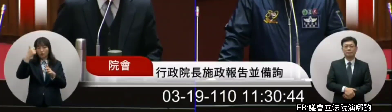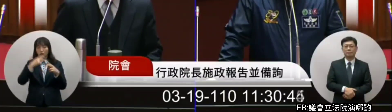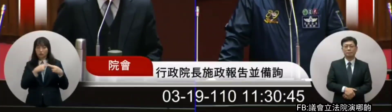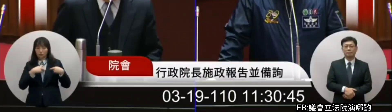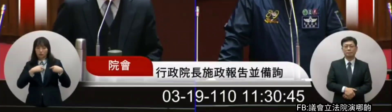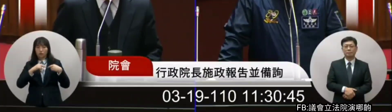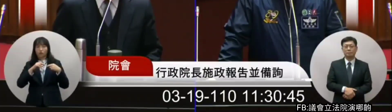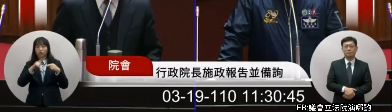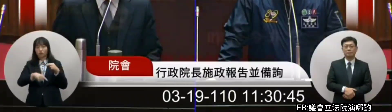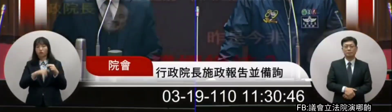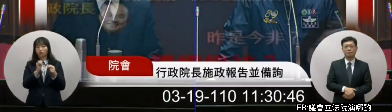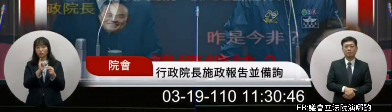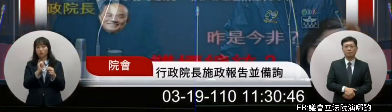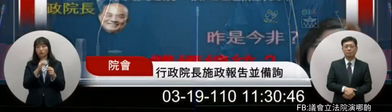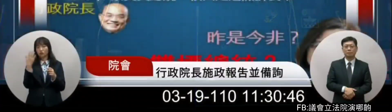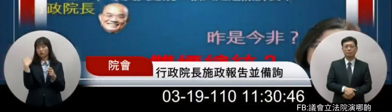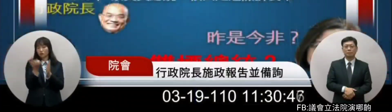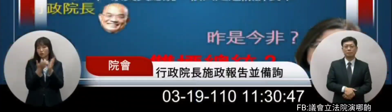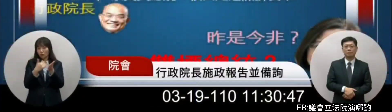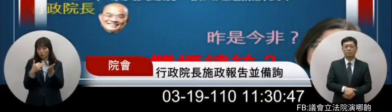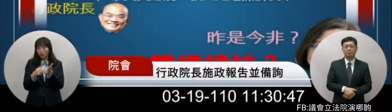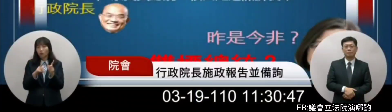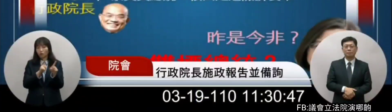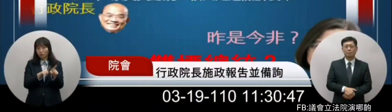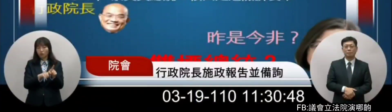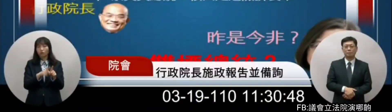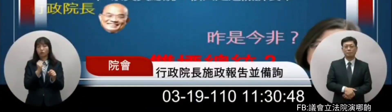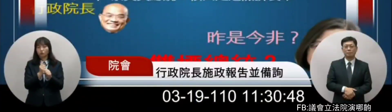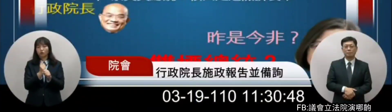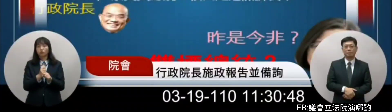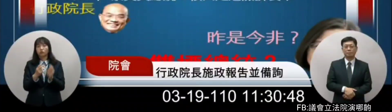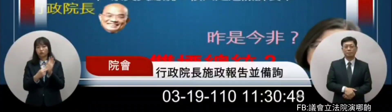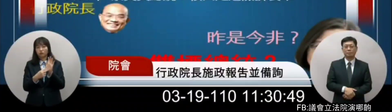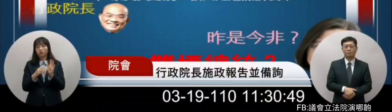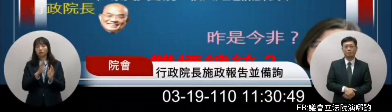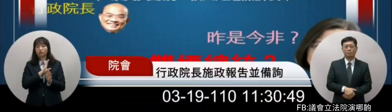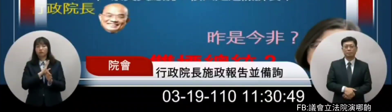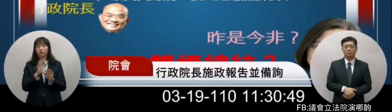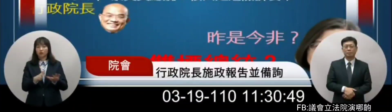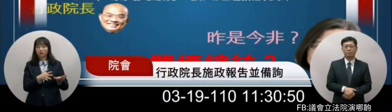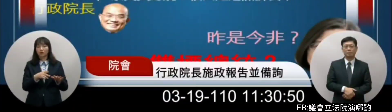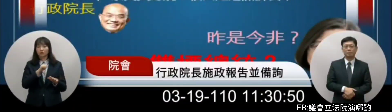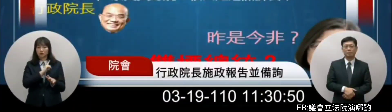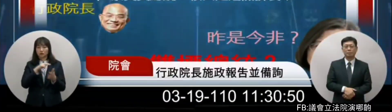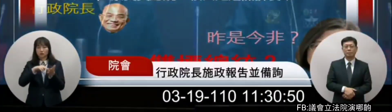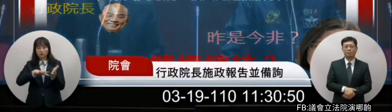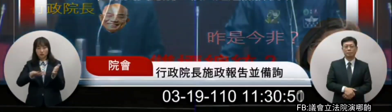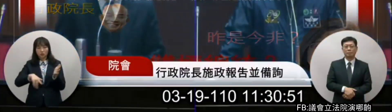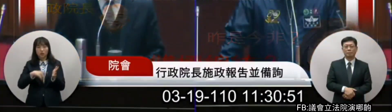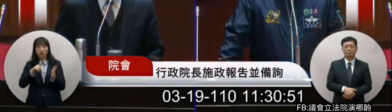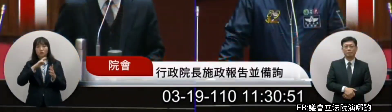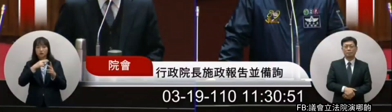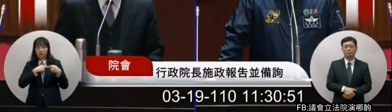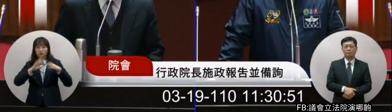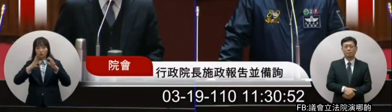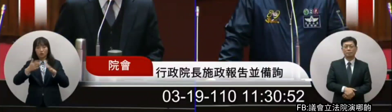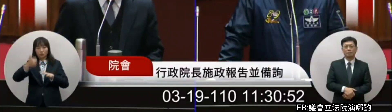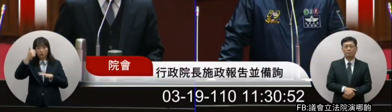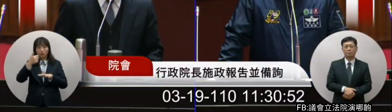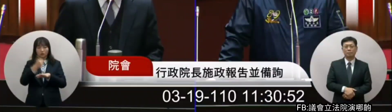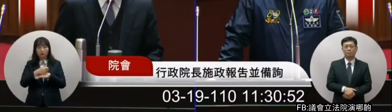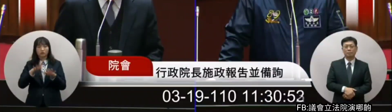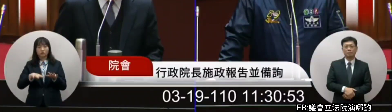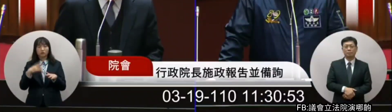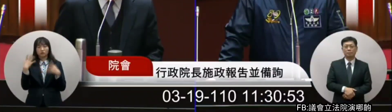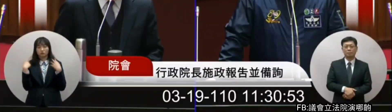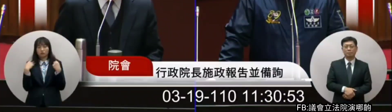英文当然在预算执行上是这样讲，但立场上蔡总统始